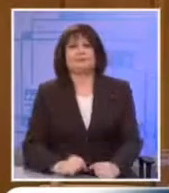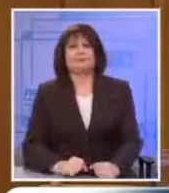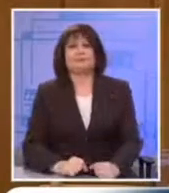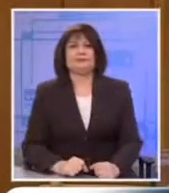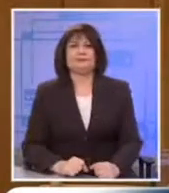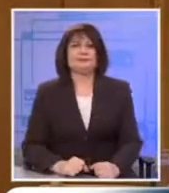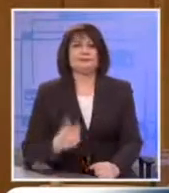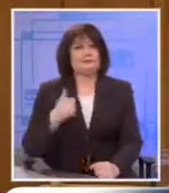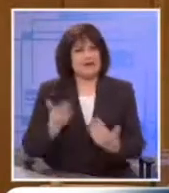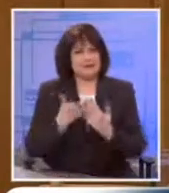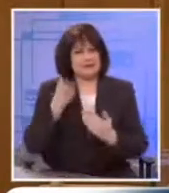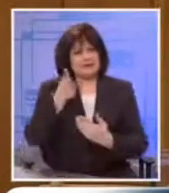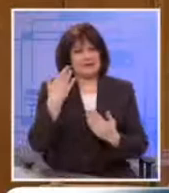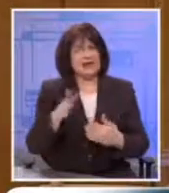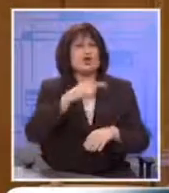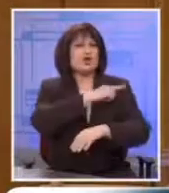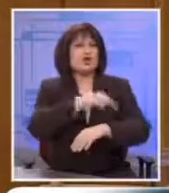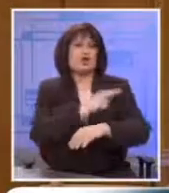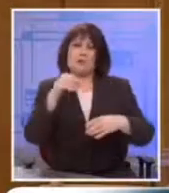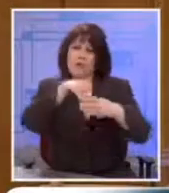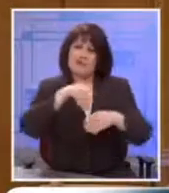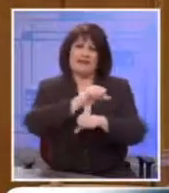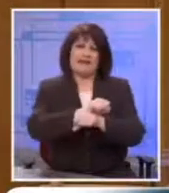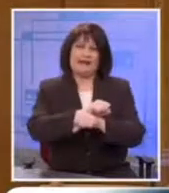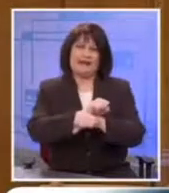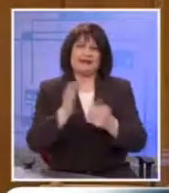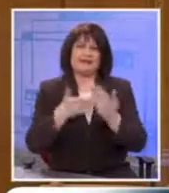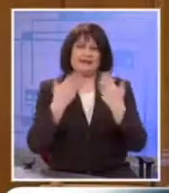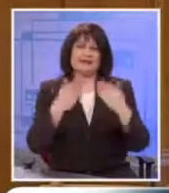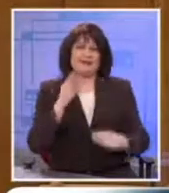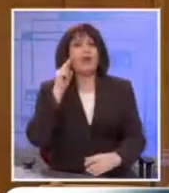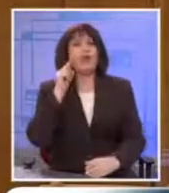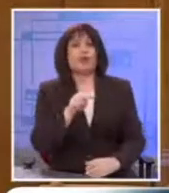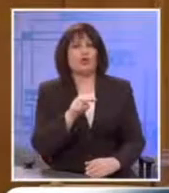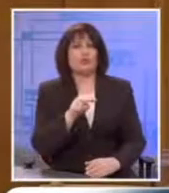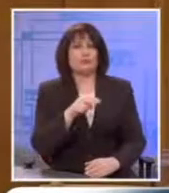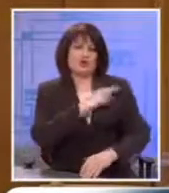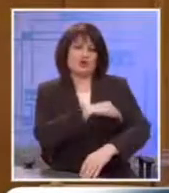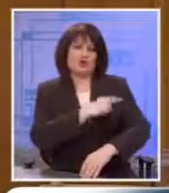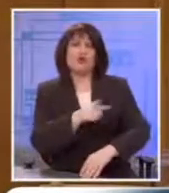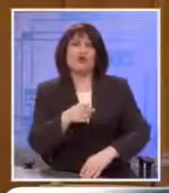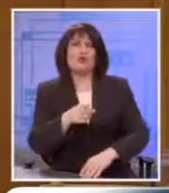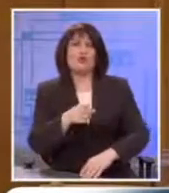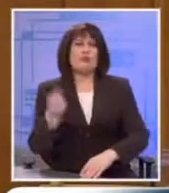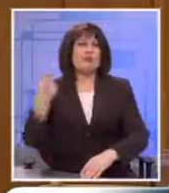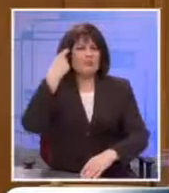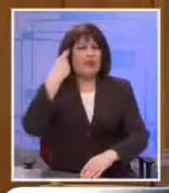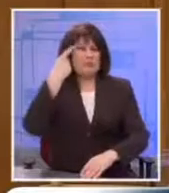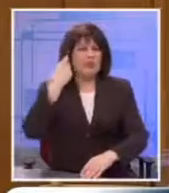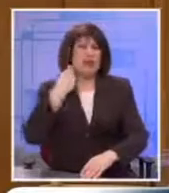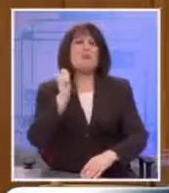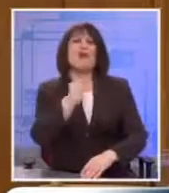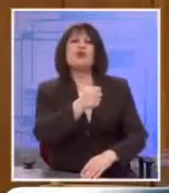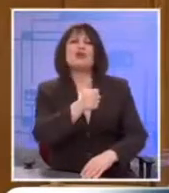Όσοι έχουμε επισκεφτεί το νοσοκομείο φυλακών, ένα νοσοκομείο που έχει οδηγήσει σε αυτοκτονίες και